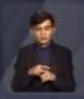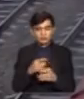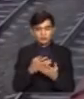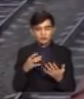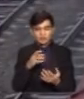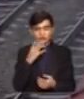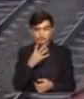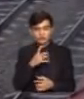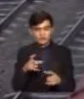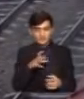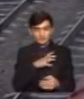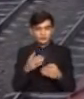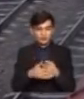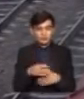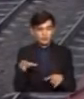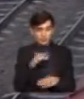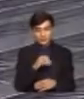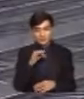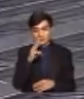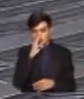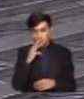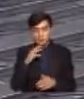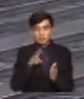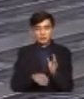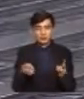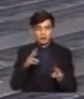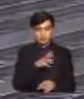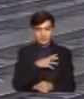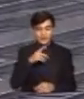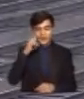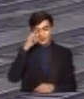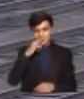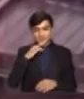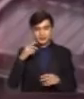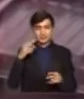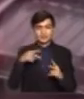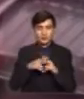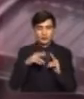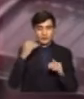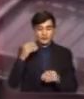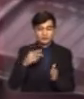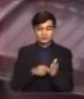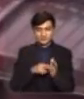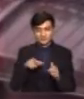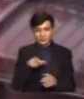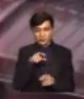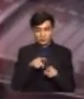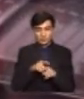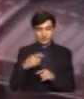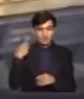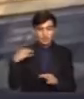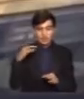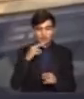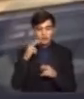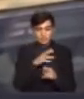Төрт қызметкер жазаланып түгілдей сияқыдан қағылдық дегендер Қазақстан темір жол басшылығына шағым түсіріпті. Онда филиал директорының жұмыстан қуылғандар